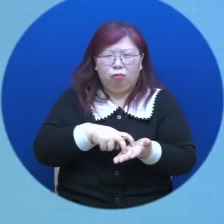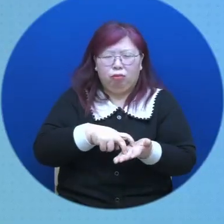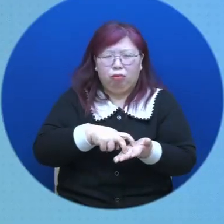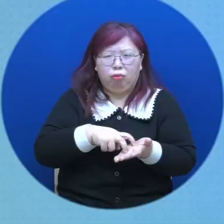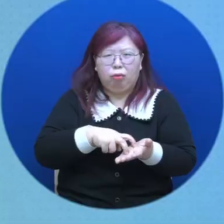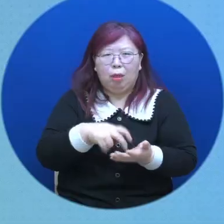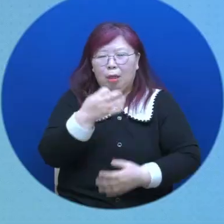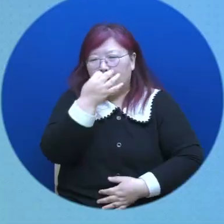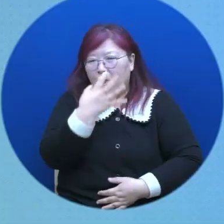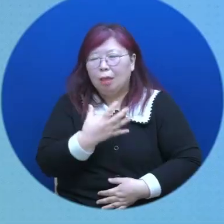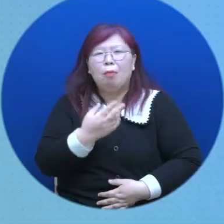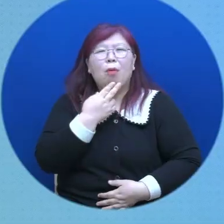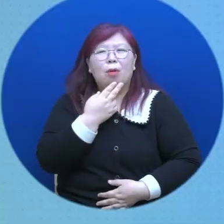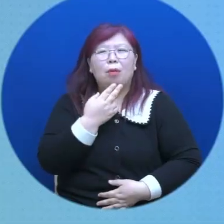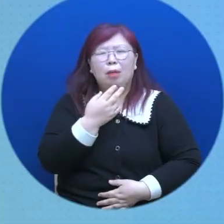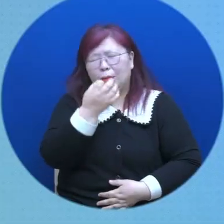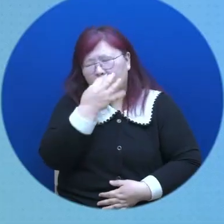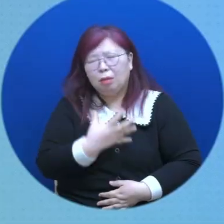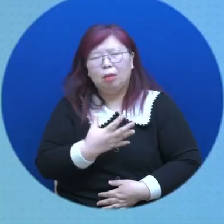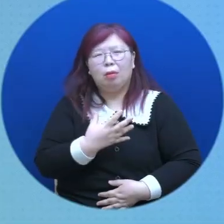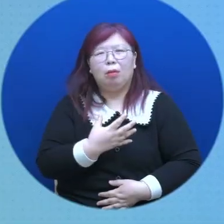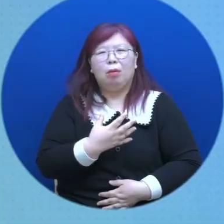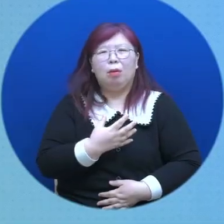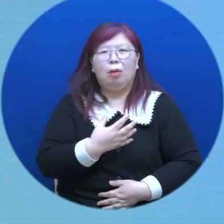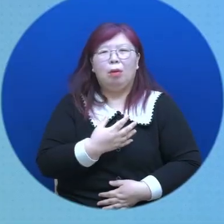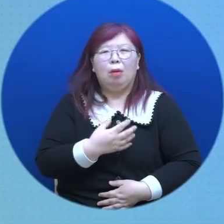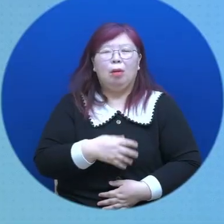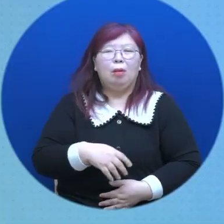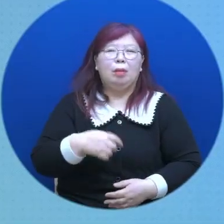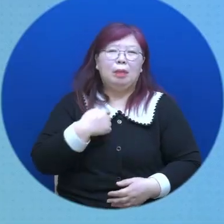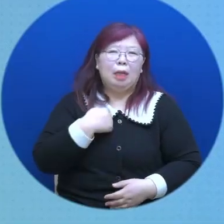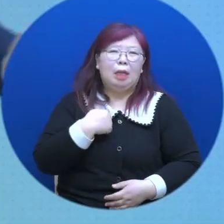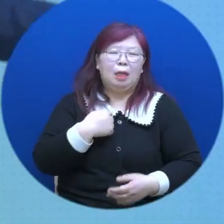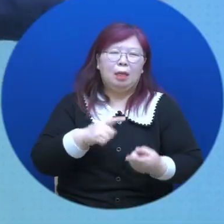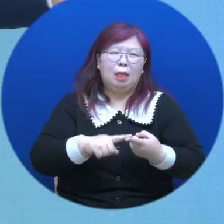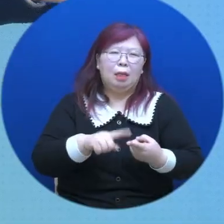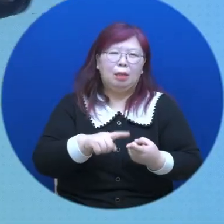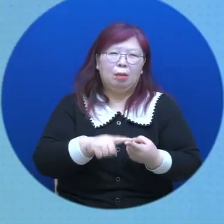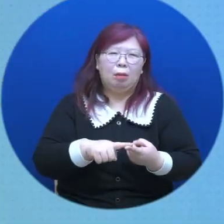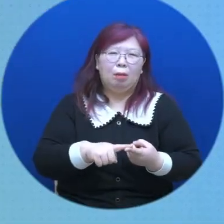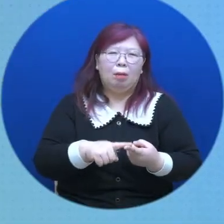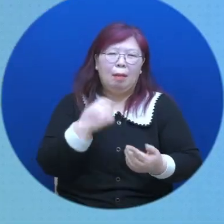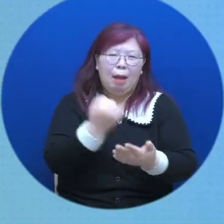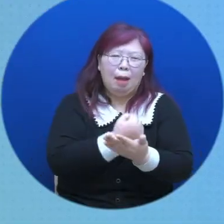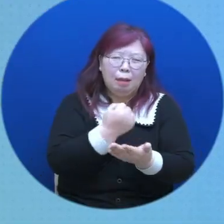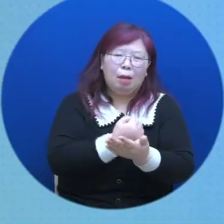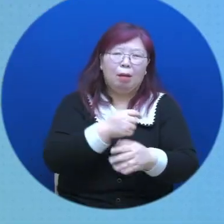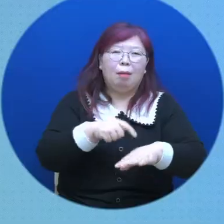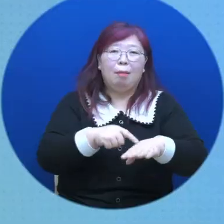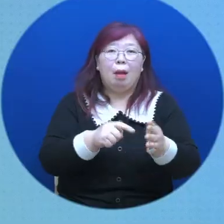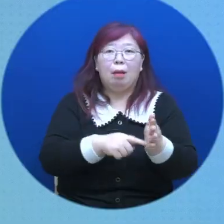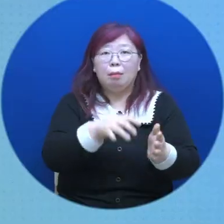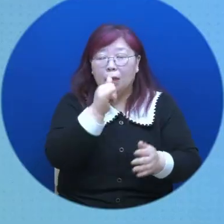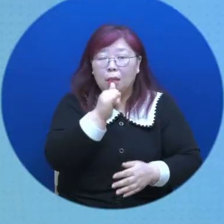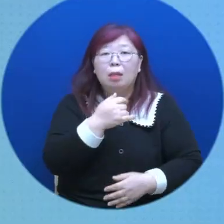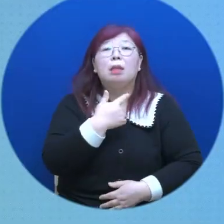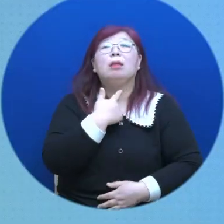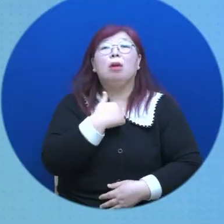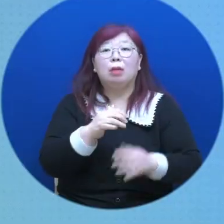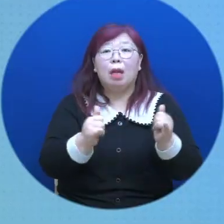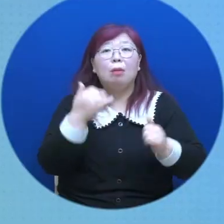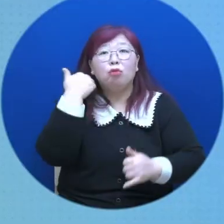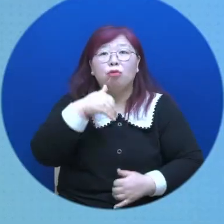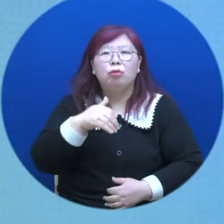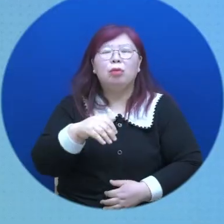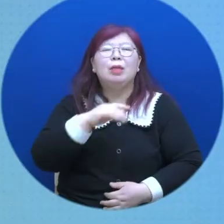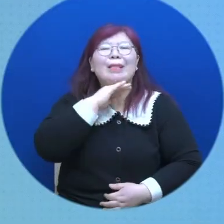힘없는 나약한 자신의 신세를 한하면서 그렇게 애굽 땅에서 살던 그들이 20세 이상 된